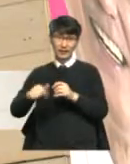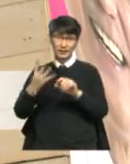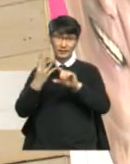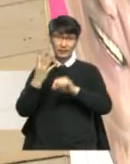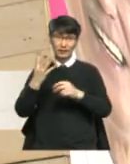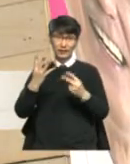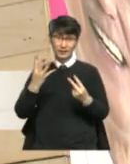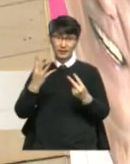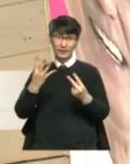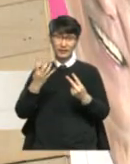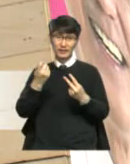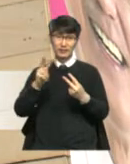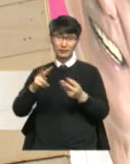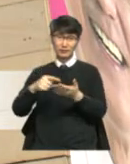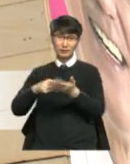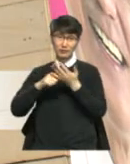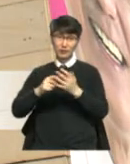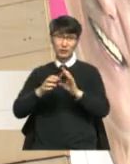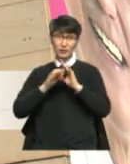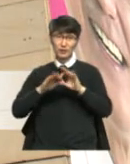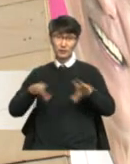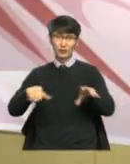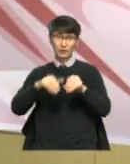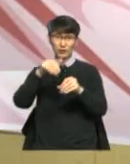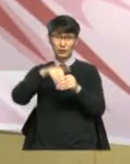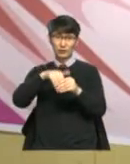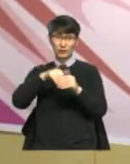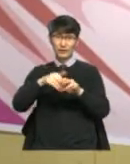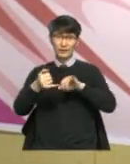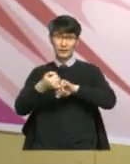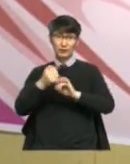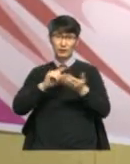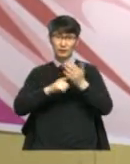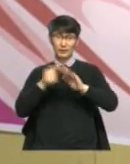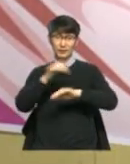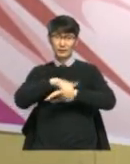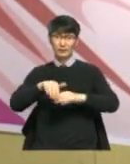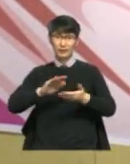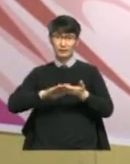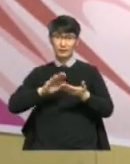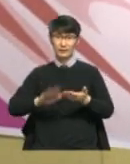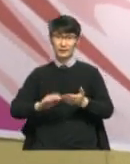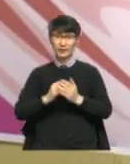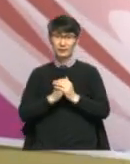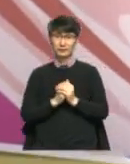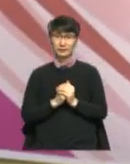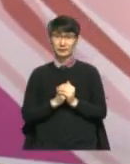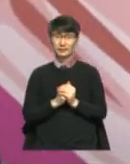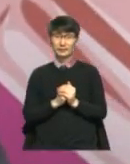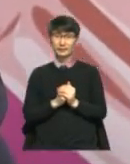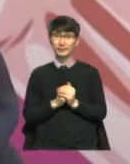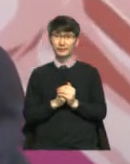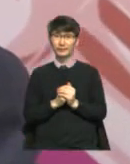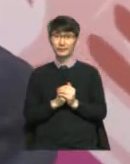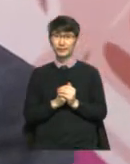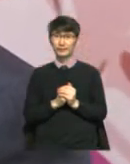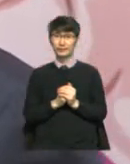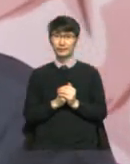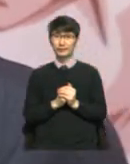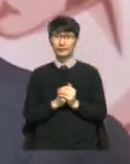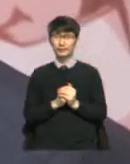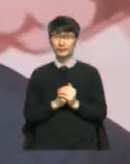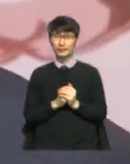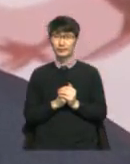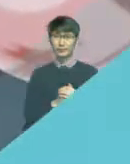4월 2일 drives 를 통해 이번 총선의 가구와 공약을 밝힐 예정입니다 drive 서울 경기 케이블 tv